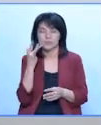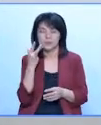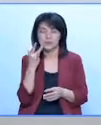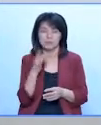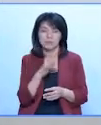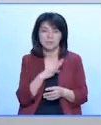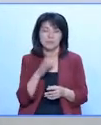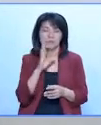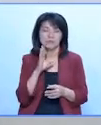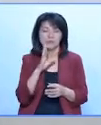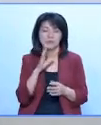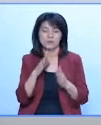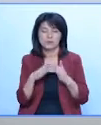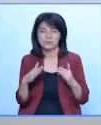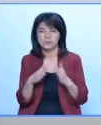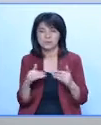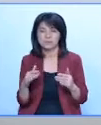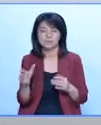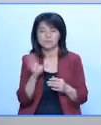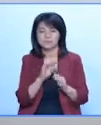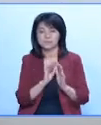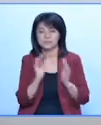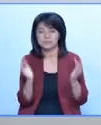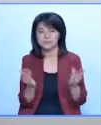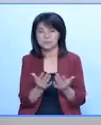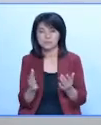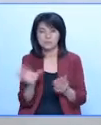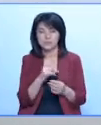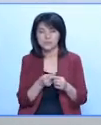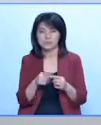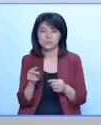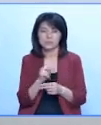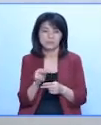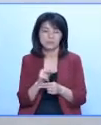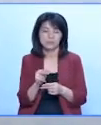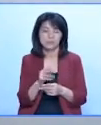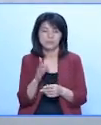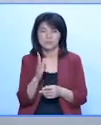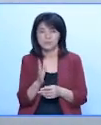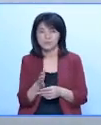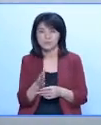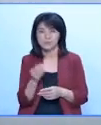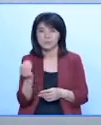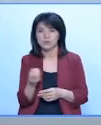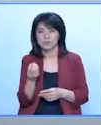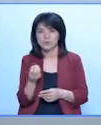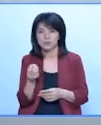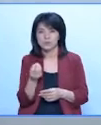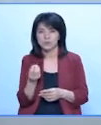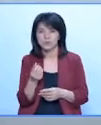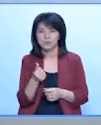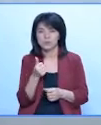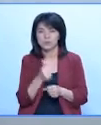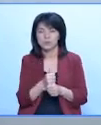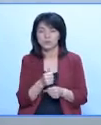болған кровля, соны жөндейтінбіз. Сосын сыртқы келбетті, фасад, соны жөндейтін боламыз. Сосын ең басты мәжіліс залының, ең басты